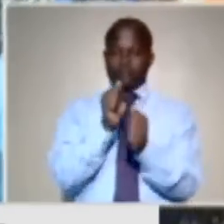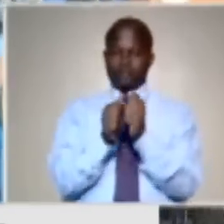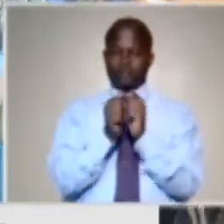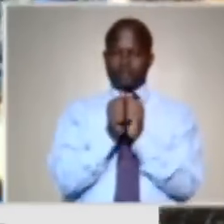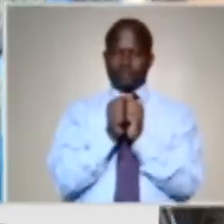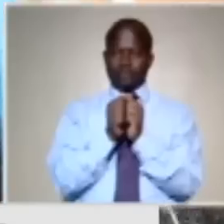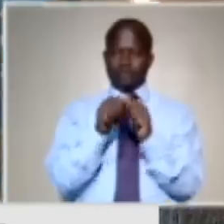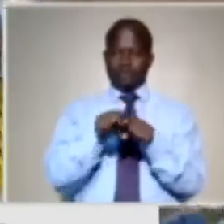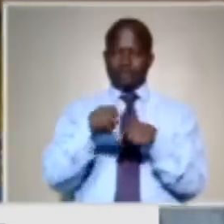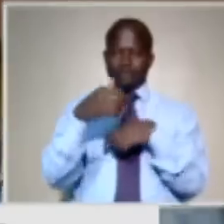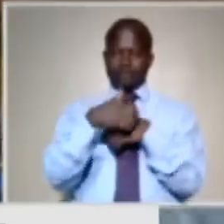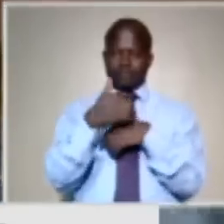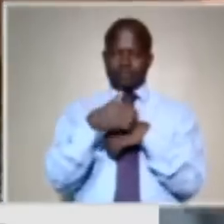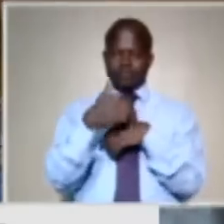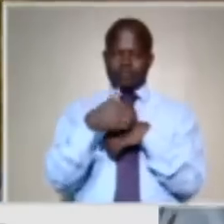nawe warakomeretse